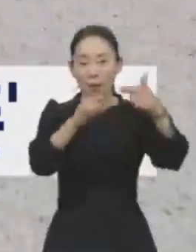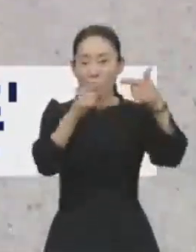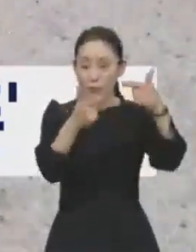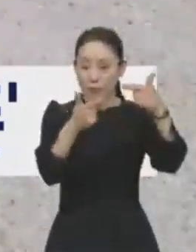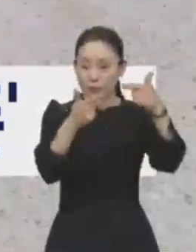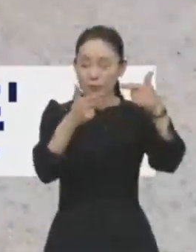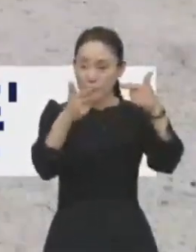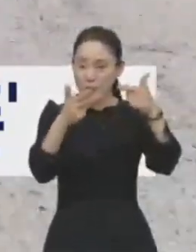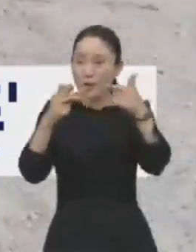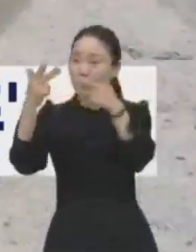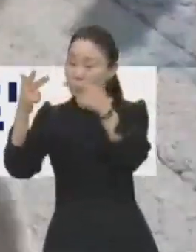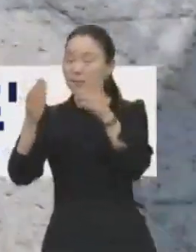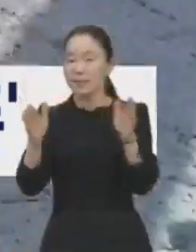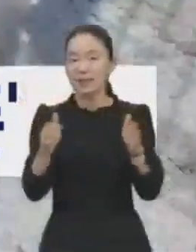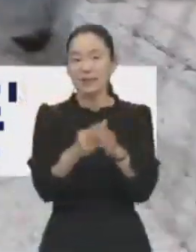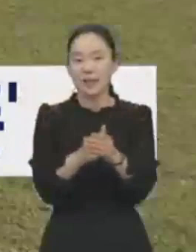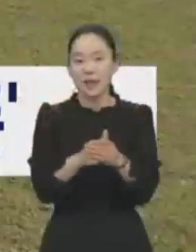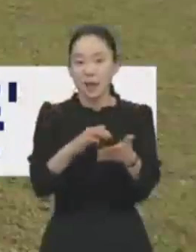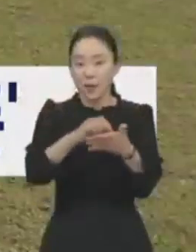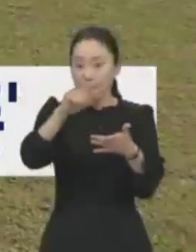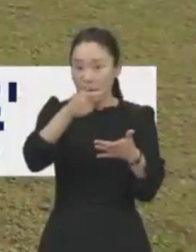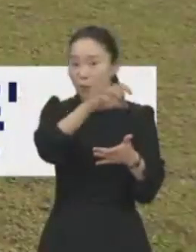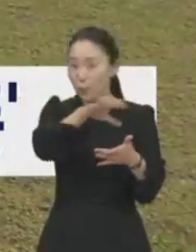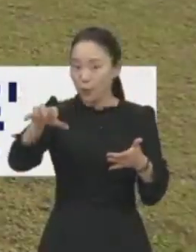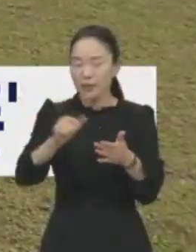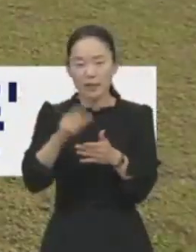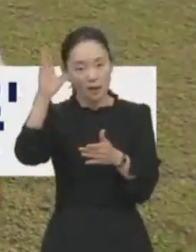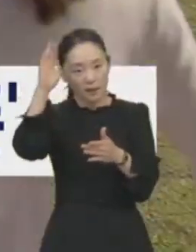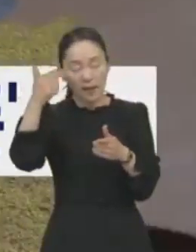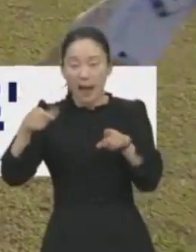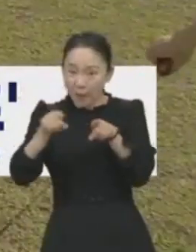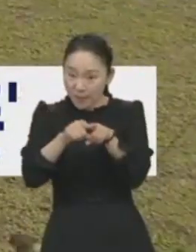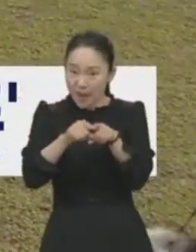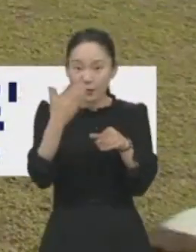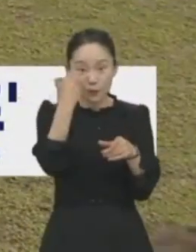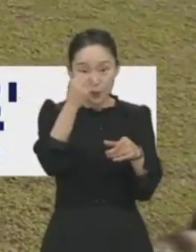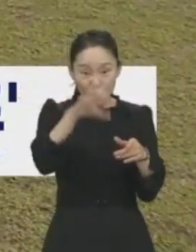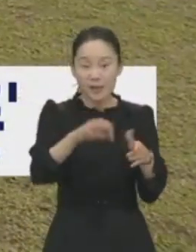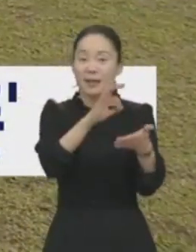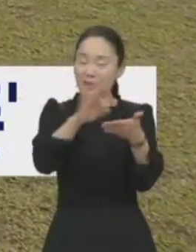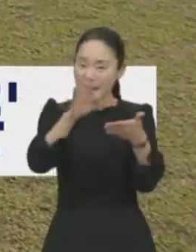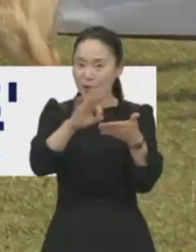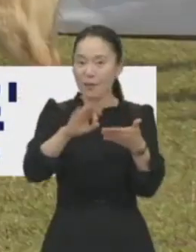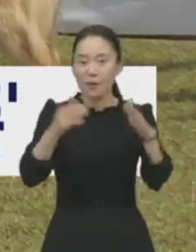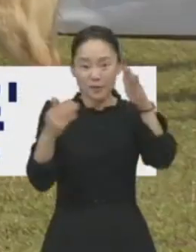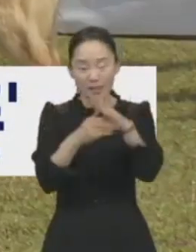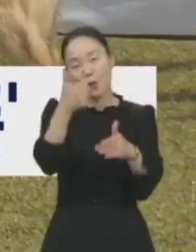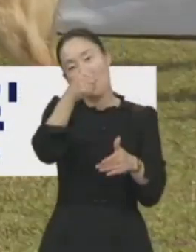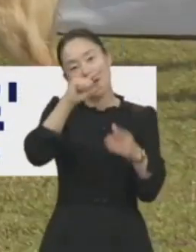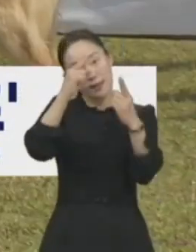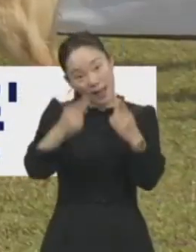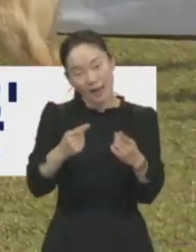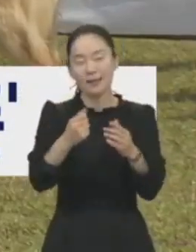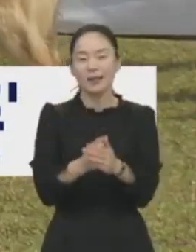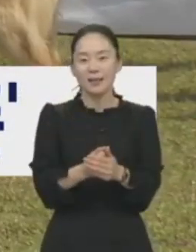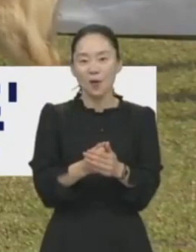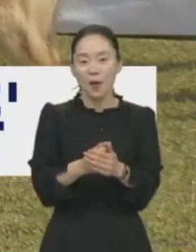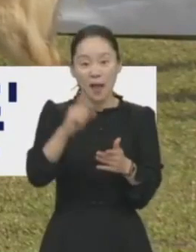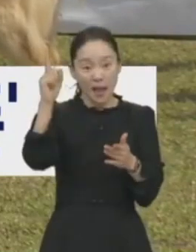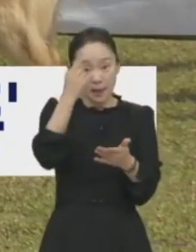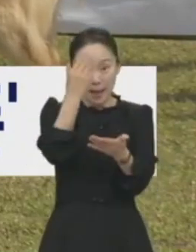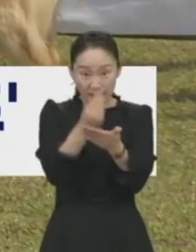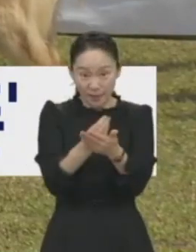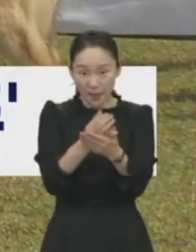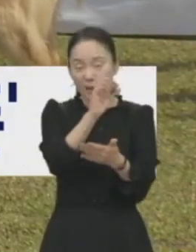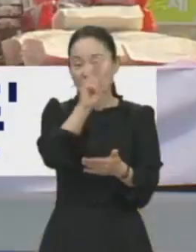여곳에 이르는 태안 지역 반려동물 동반 가능 숙소를 이용하면 최대 5만 원을 할인받을 수 있고 스마트폰